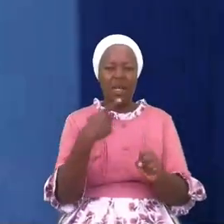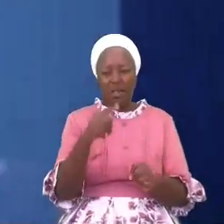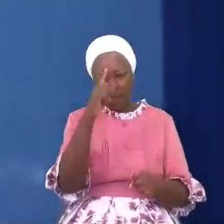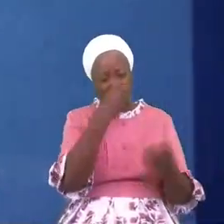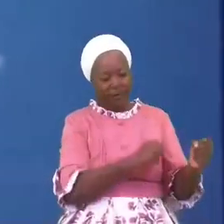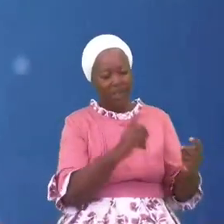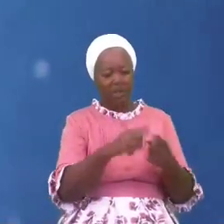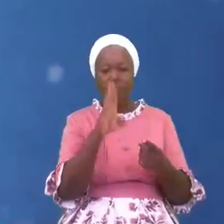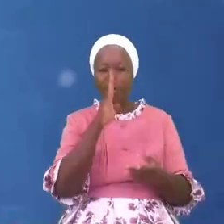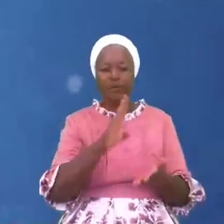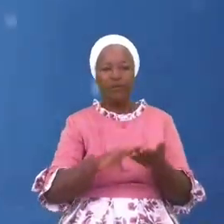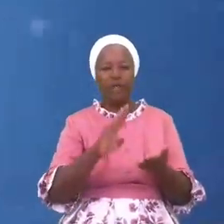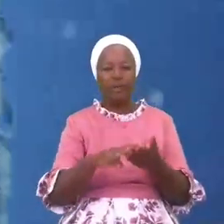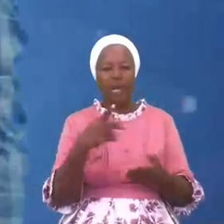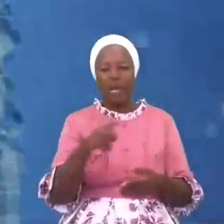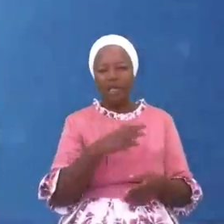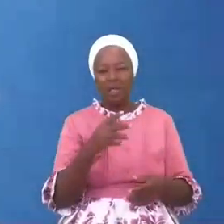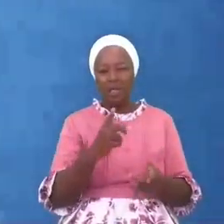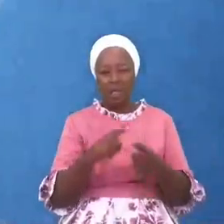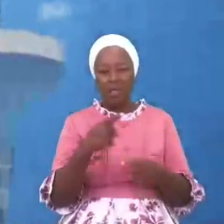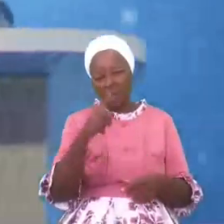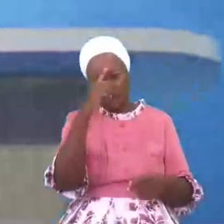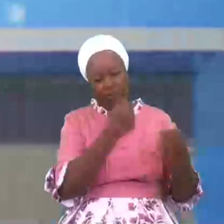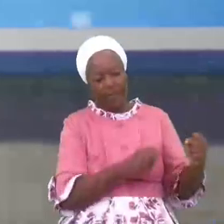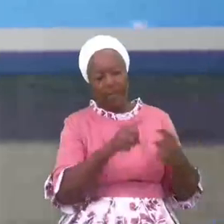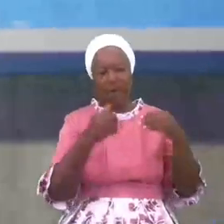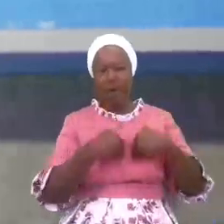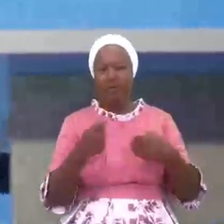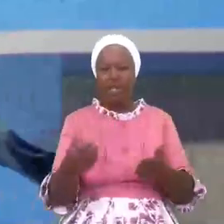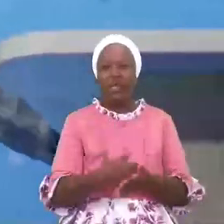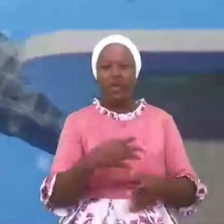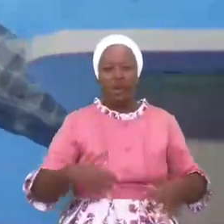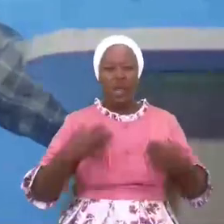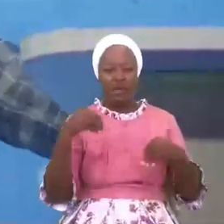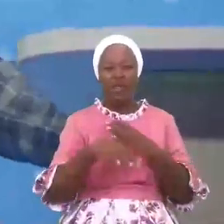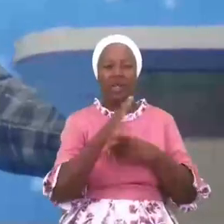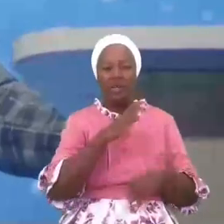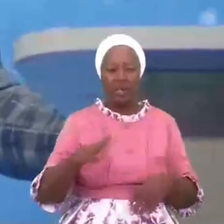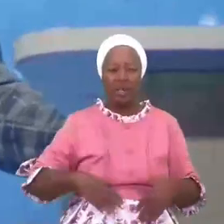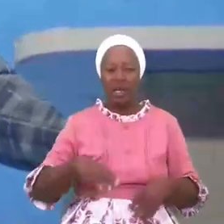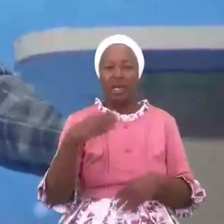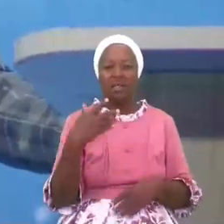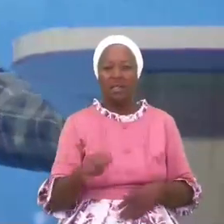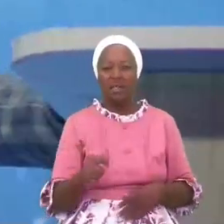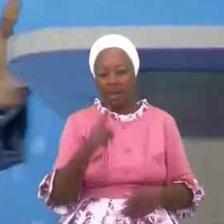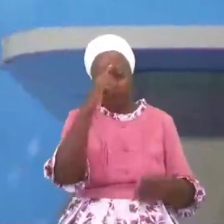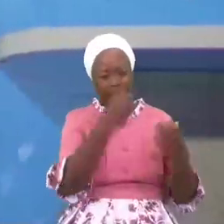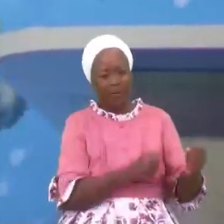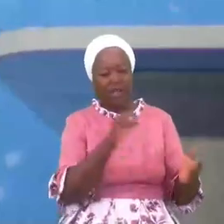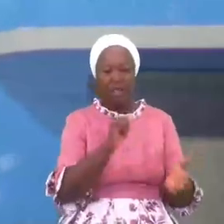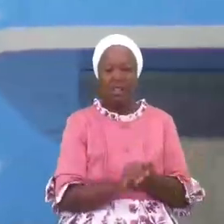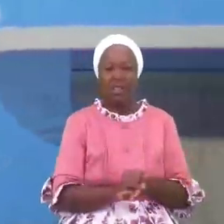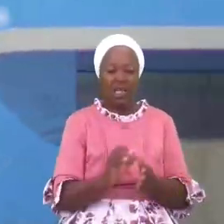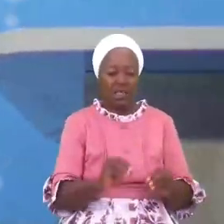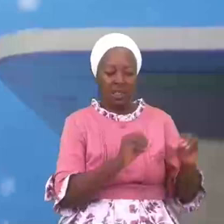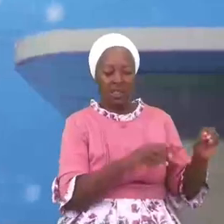être pardonné, et la foi pour avoir une nouvelle vie en Christ. La foi qui a